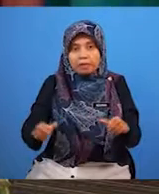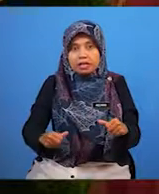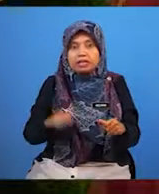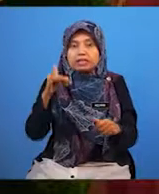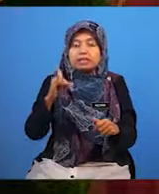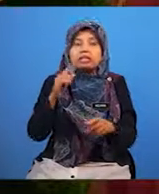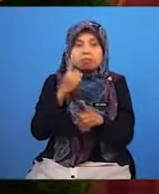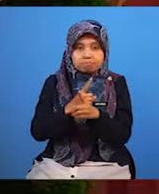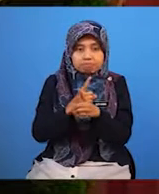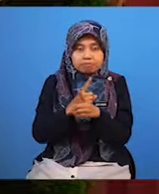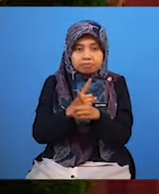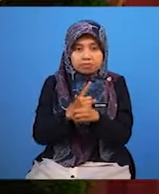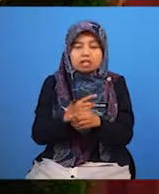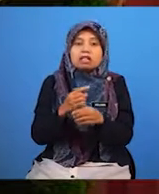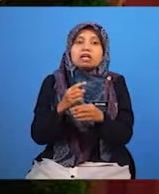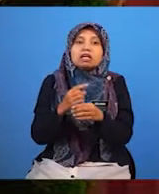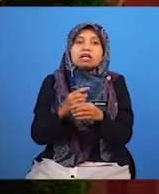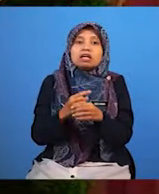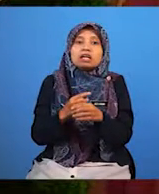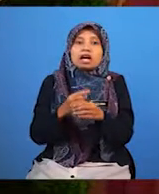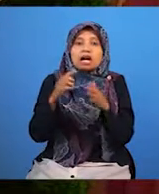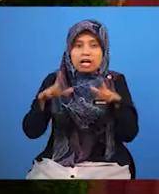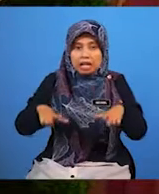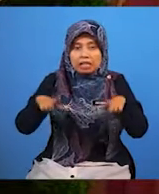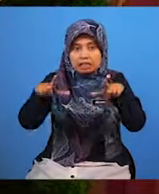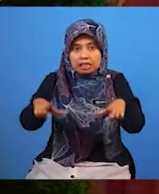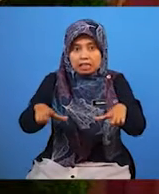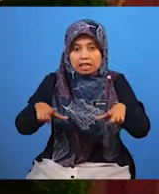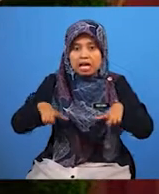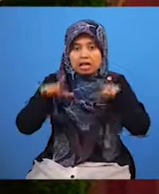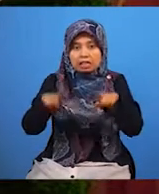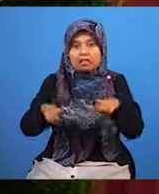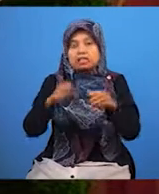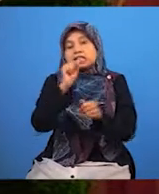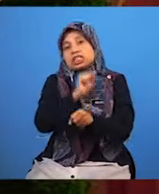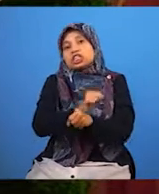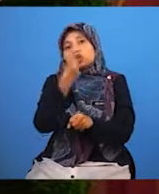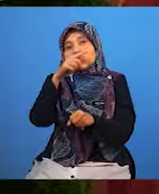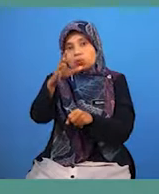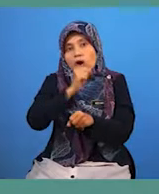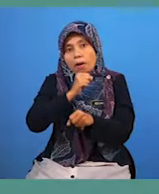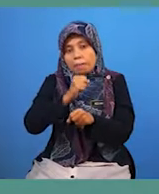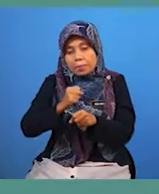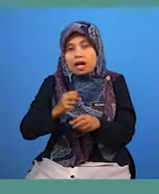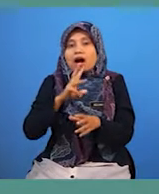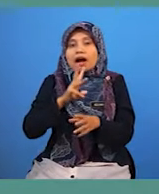baik. Berikut merupakan langkah kerja dalam mengambil sampel air